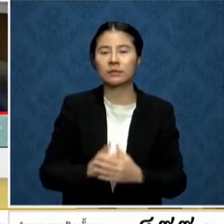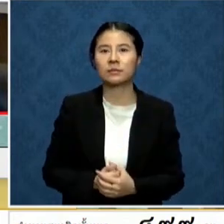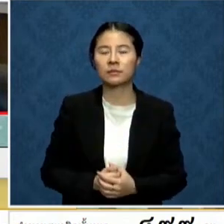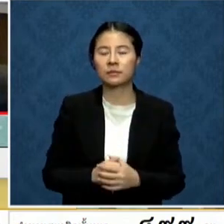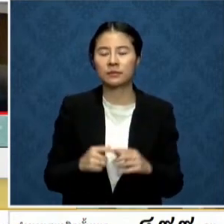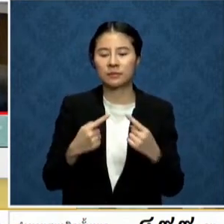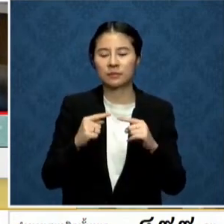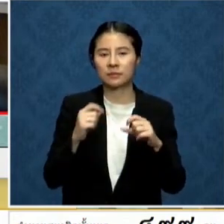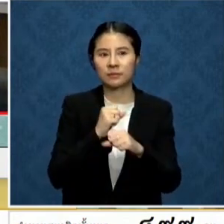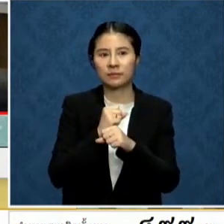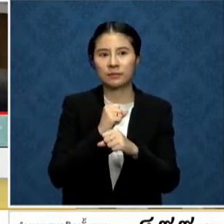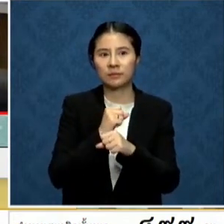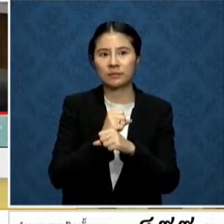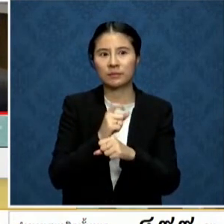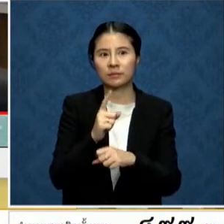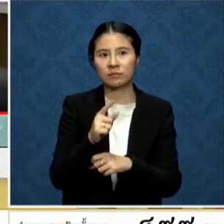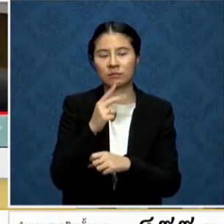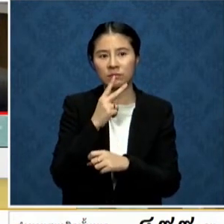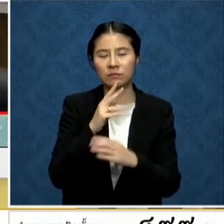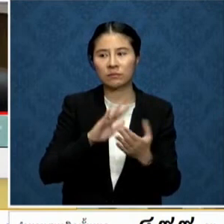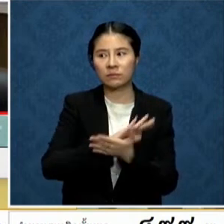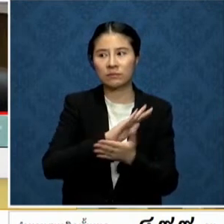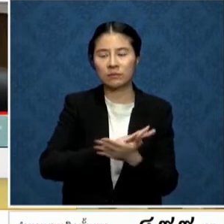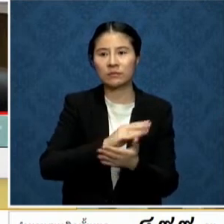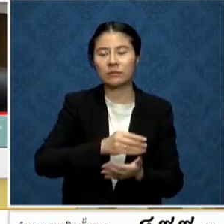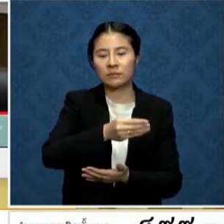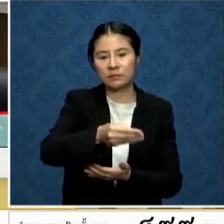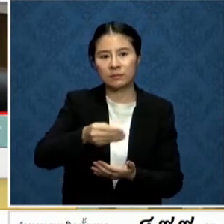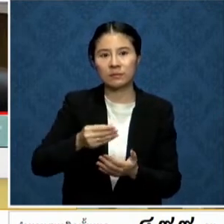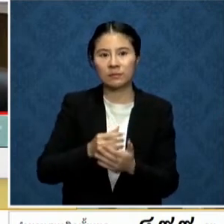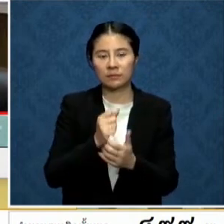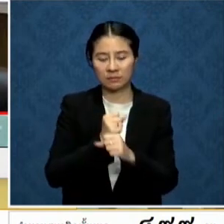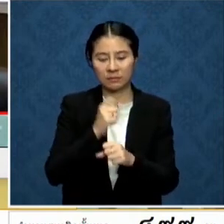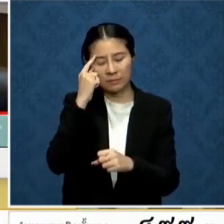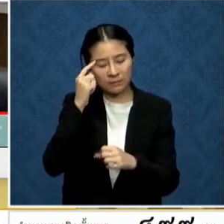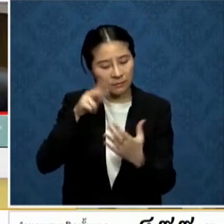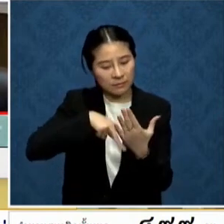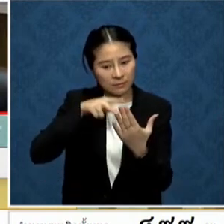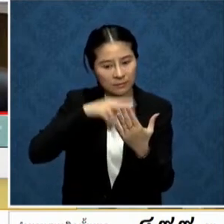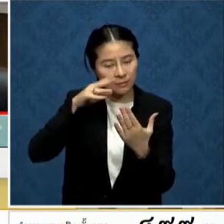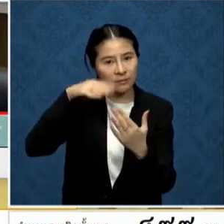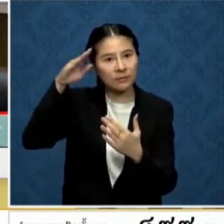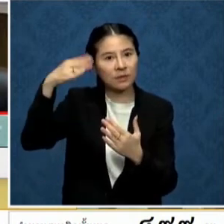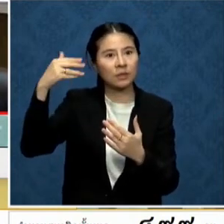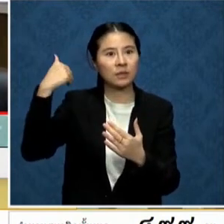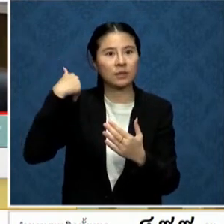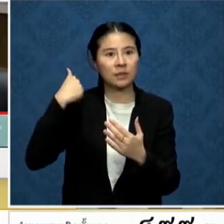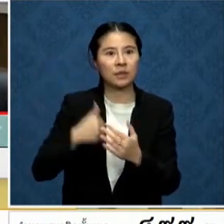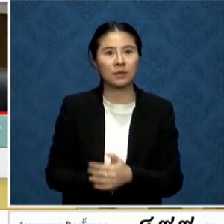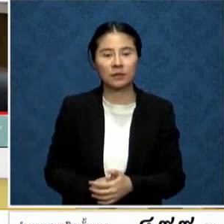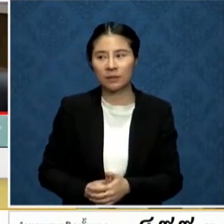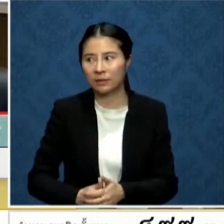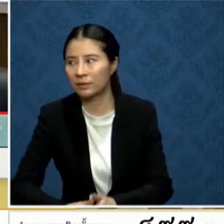ใจว่านะคะที่ส่งเอกสารไปได้มีการอ่านกันก่อนที่จะมีการลุกขึ้นอภิปรายหรือเปล่านะ